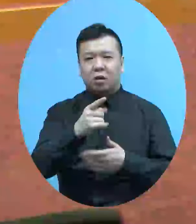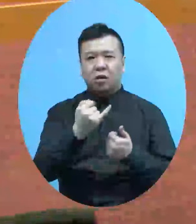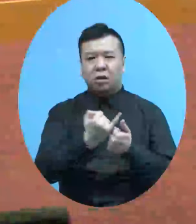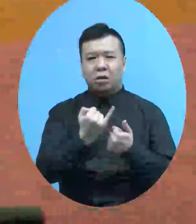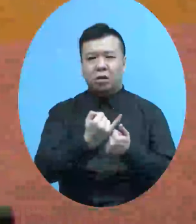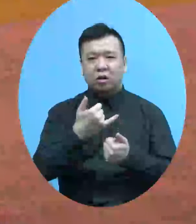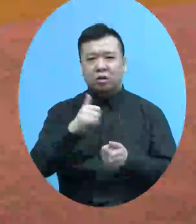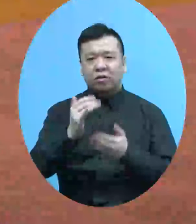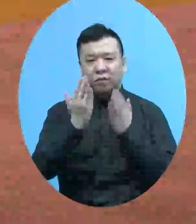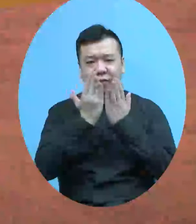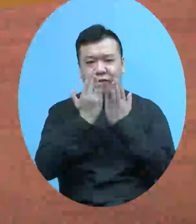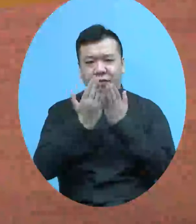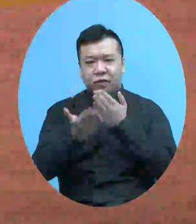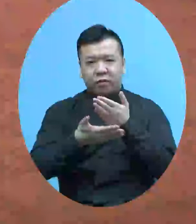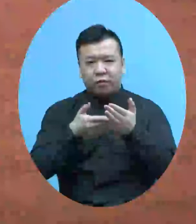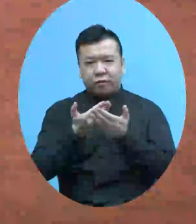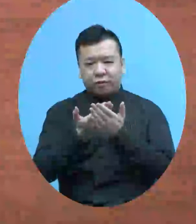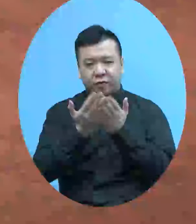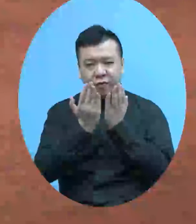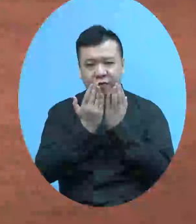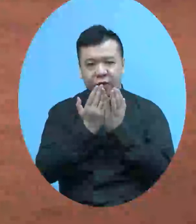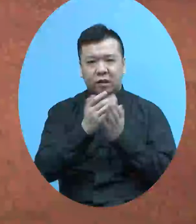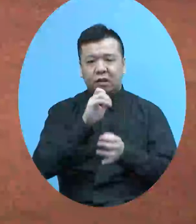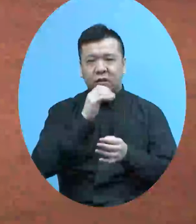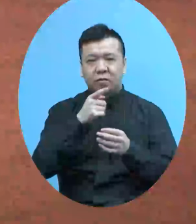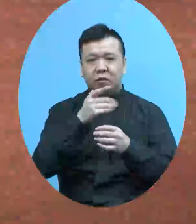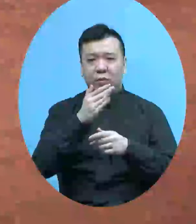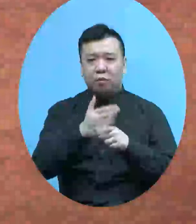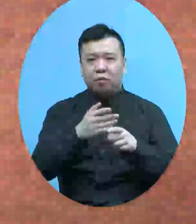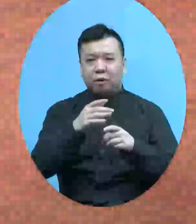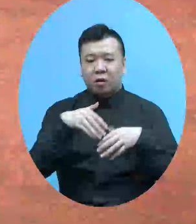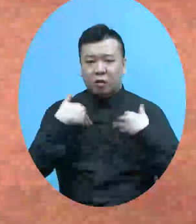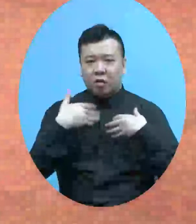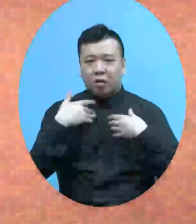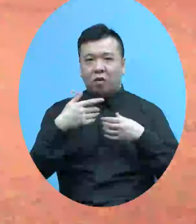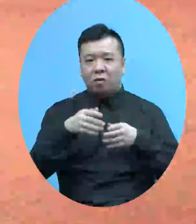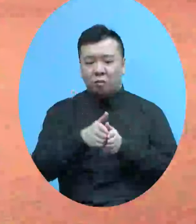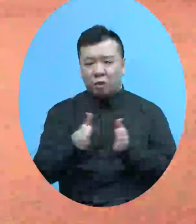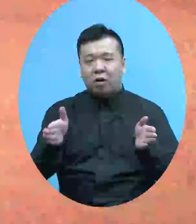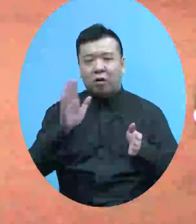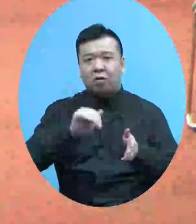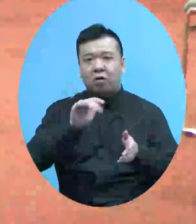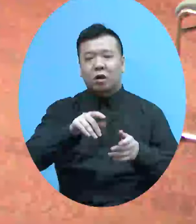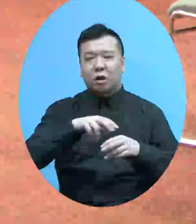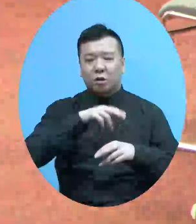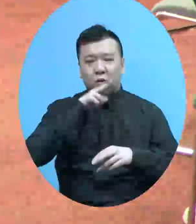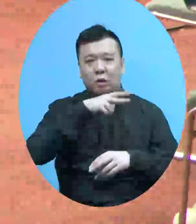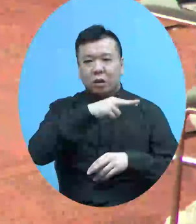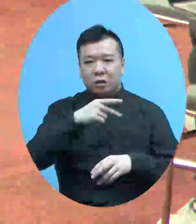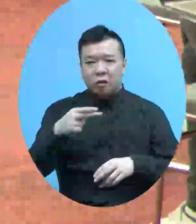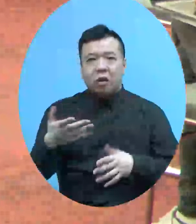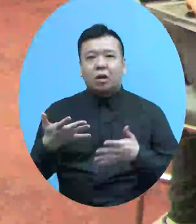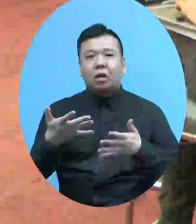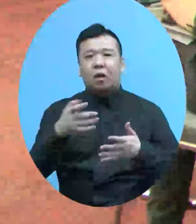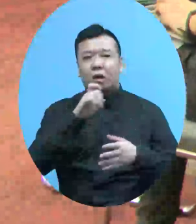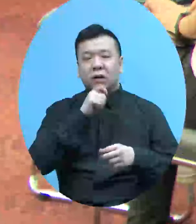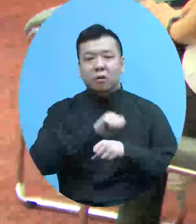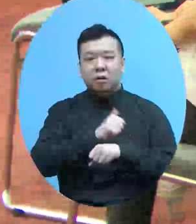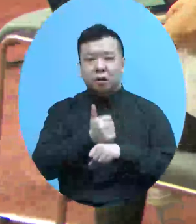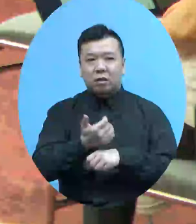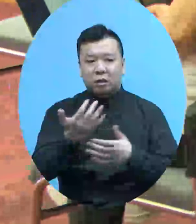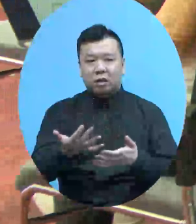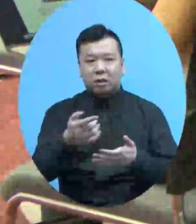生都開始陸續復貨在這樣的情況下還有一些部分的看落設施其實現在都開了例如游泳池等等等等會不會兩位都